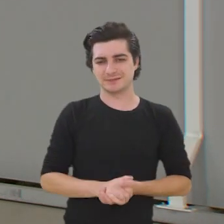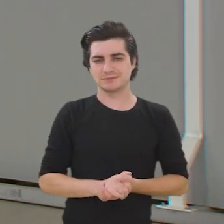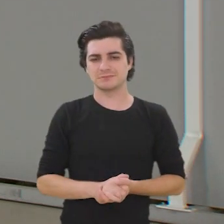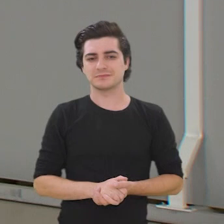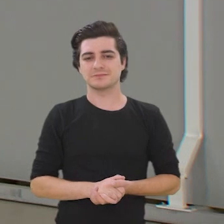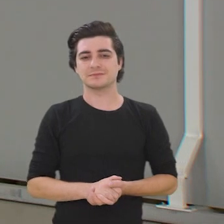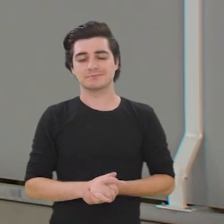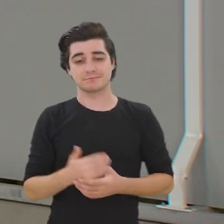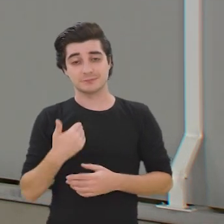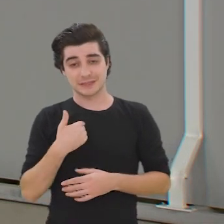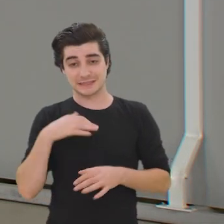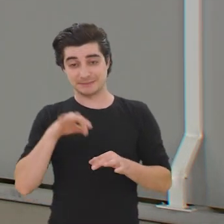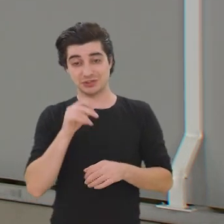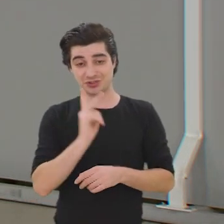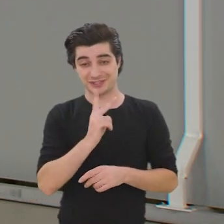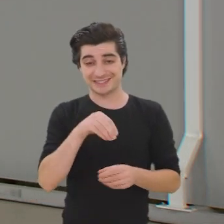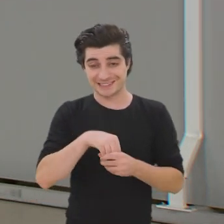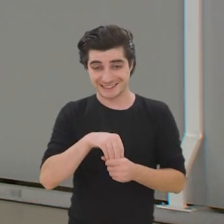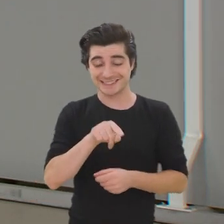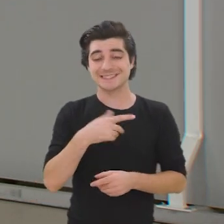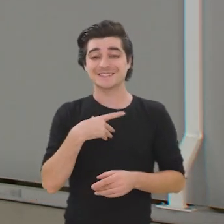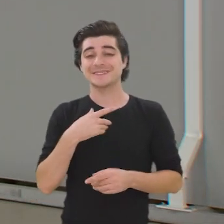Ben de senin için